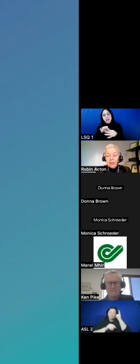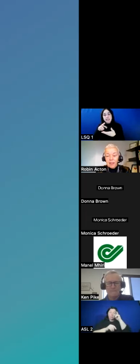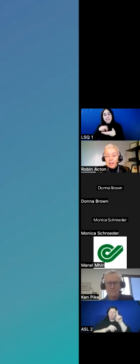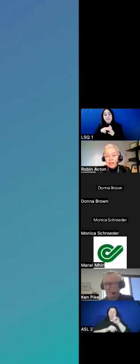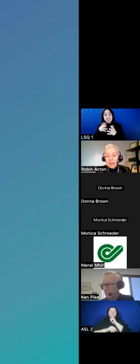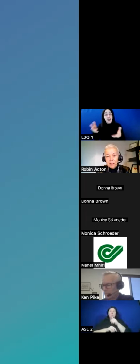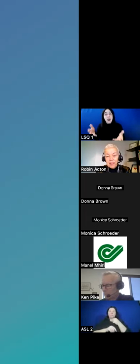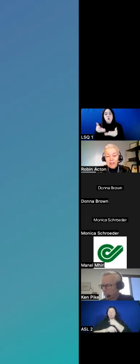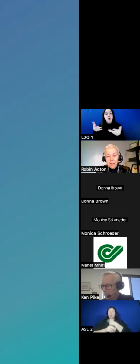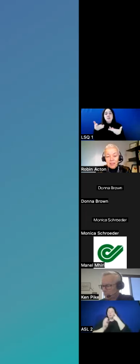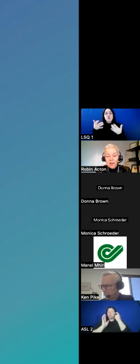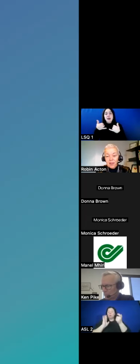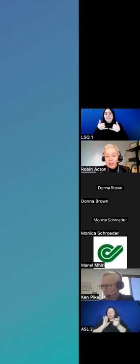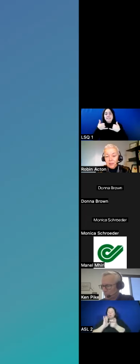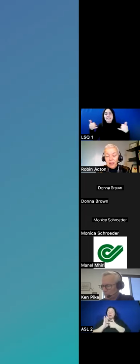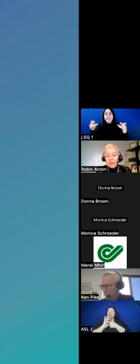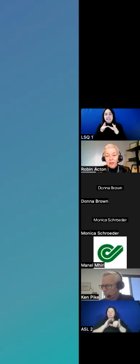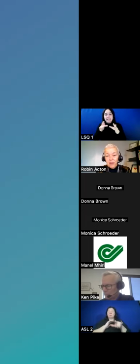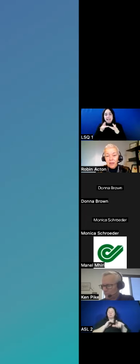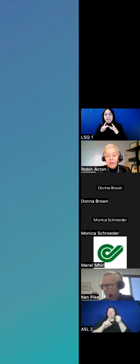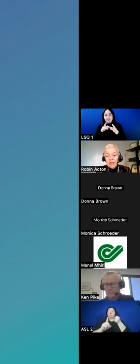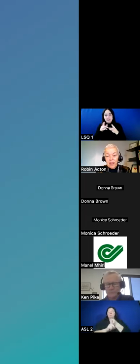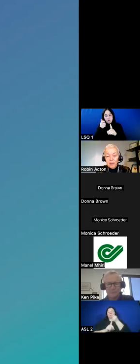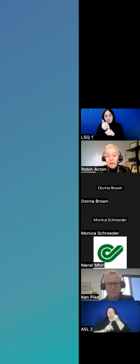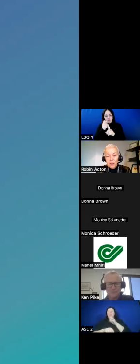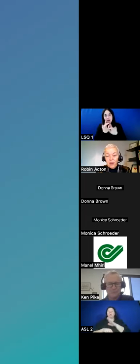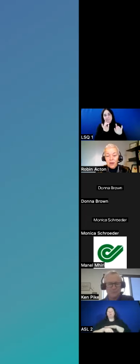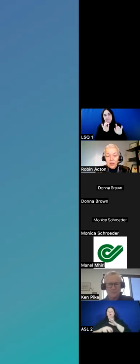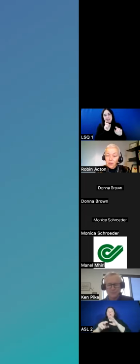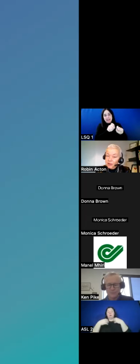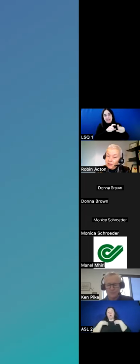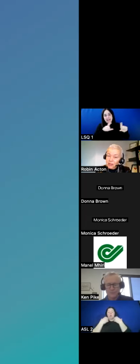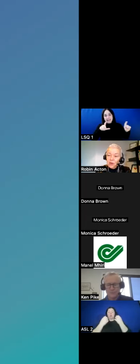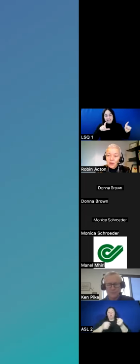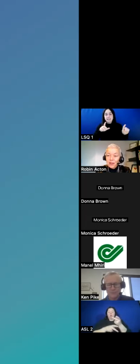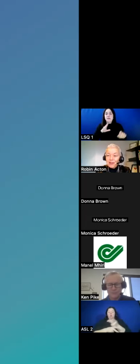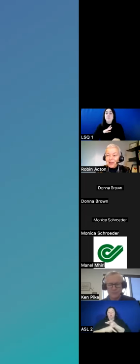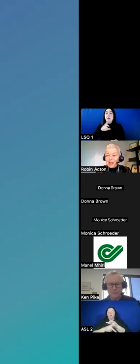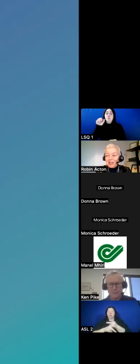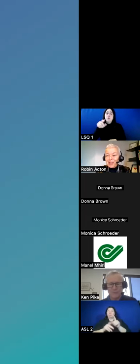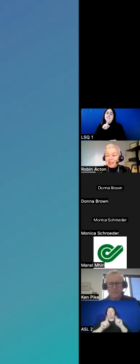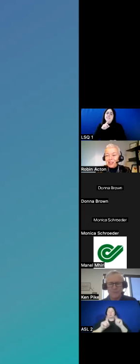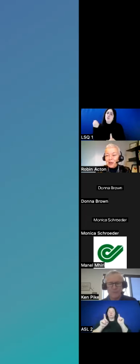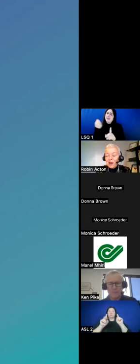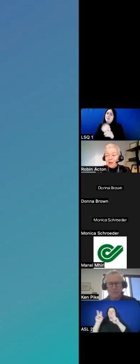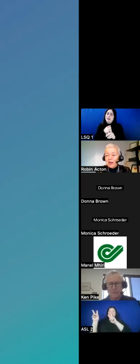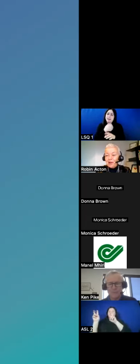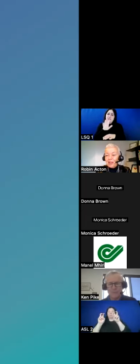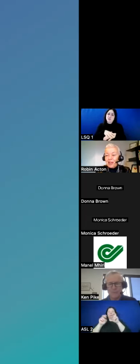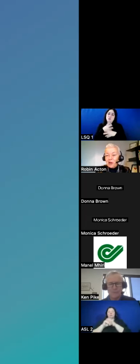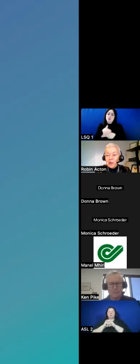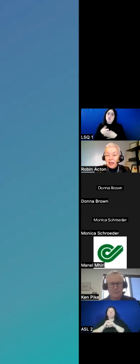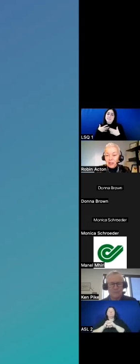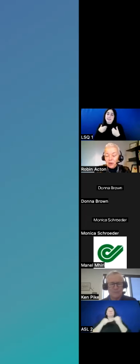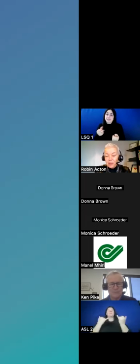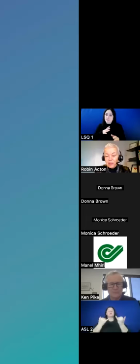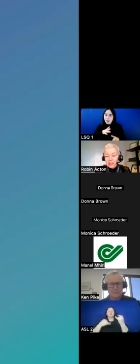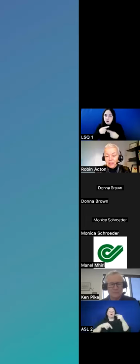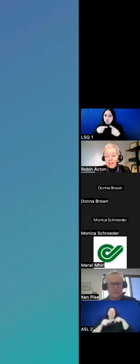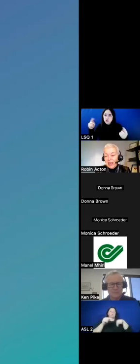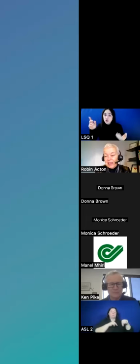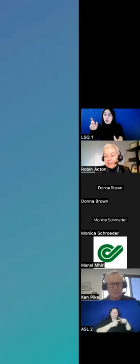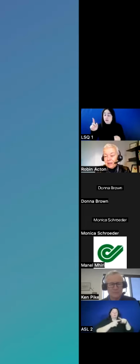site web. Mais oui, nous reconnaissons que cela a un impact sur les soins de santé, mais ça, c'est un sujet complètement